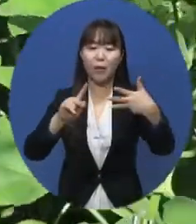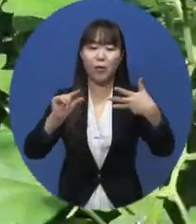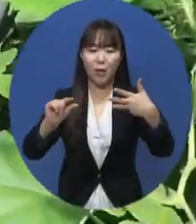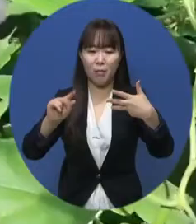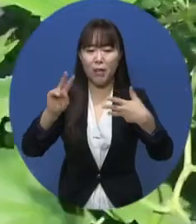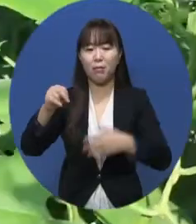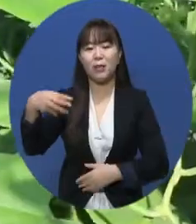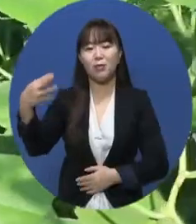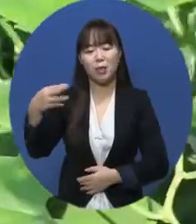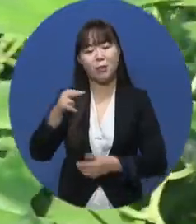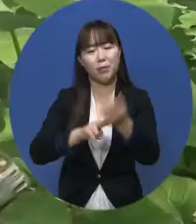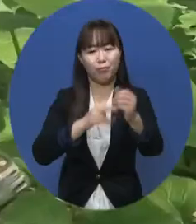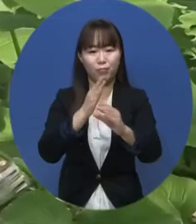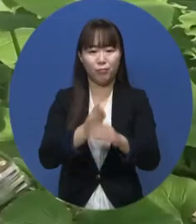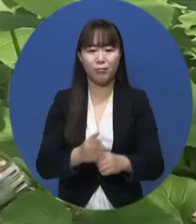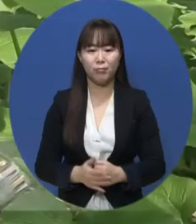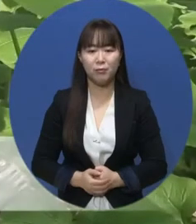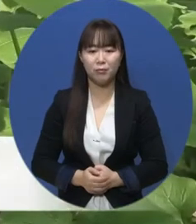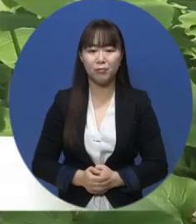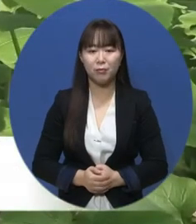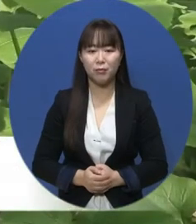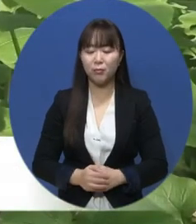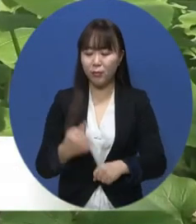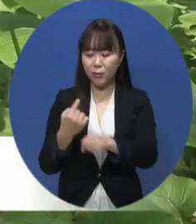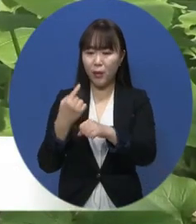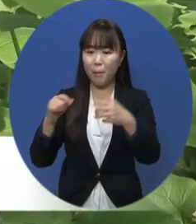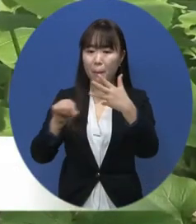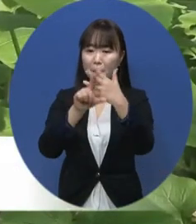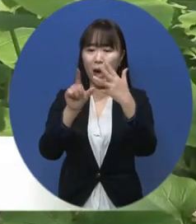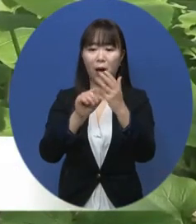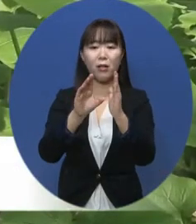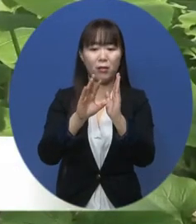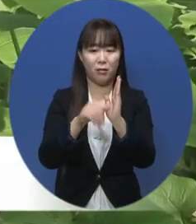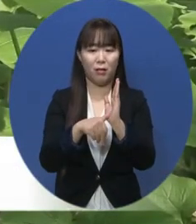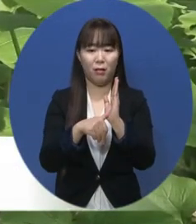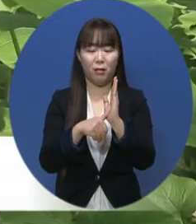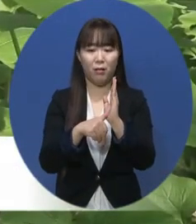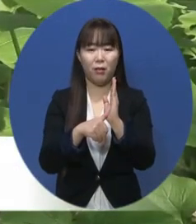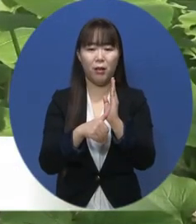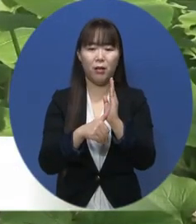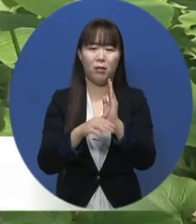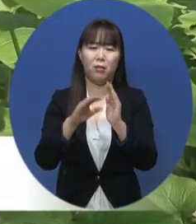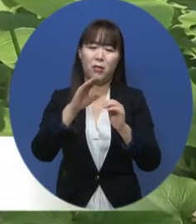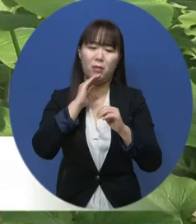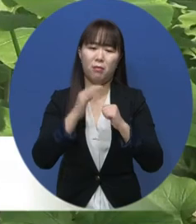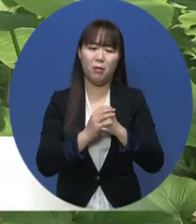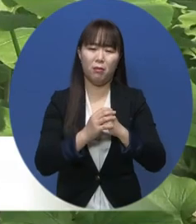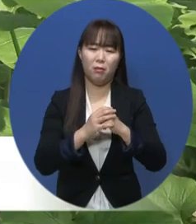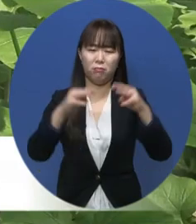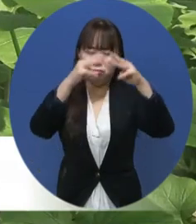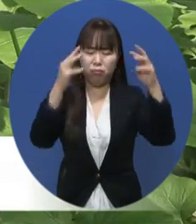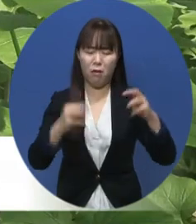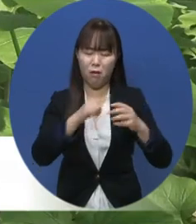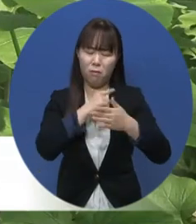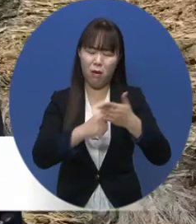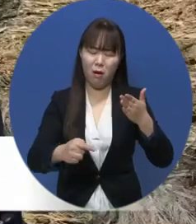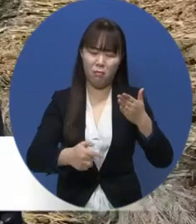23,000원에 팔리고 있습니다. 작년 8월에 이거 어마어마한 수해를